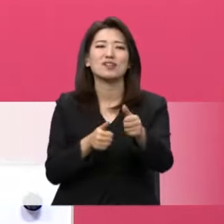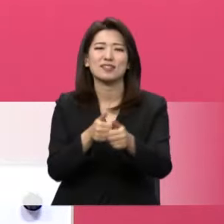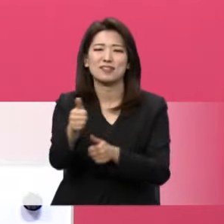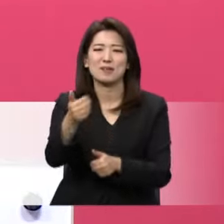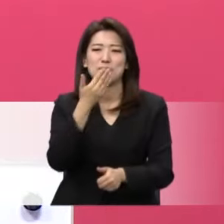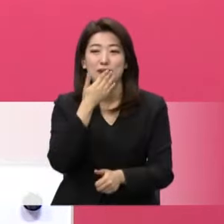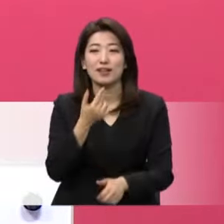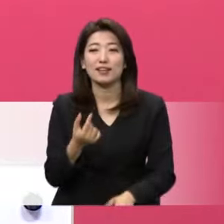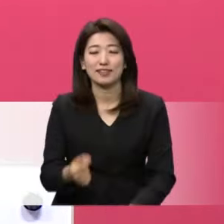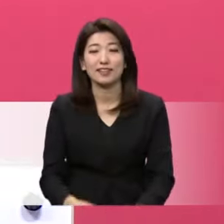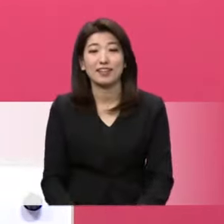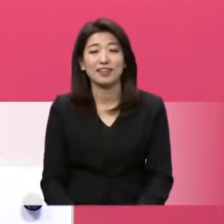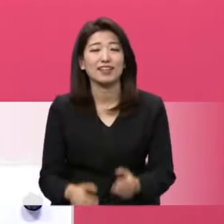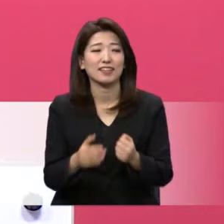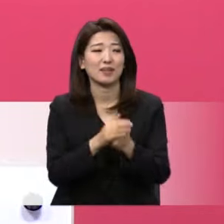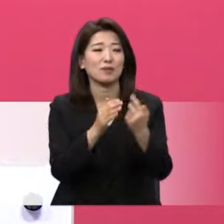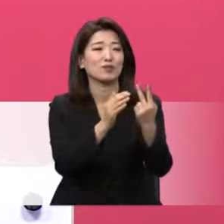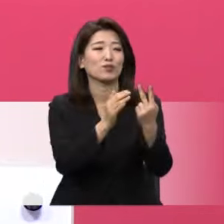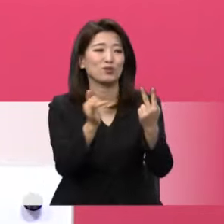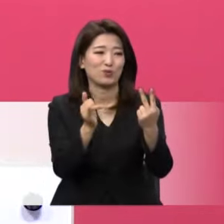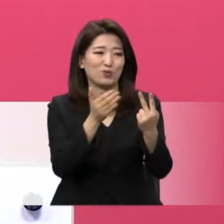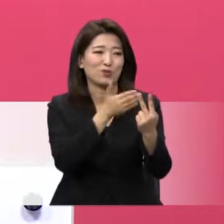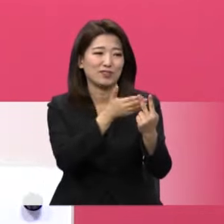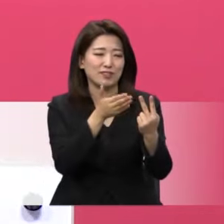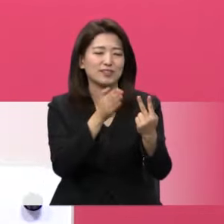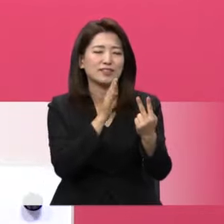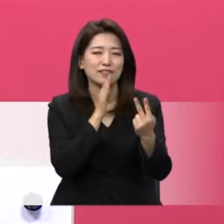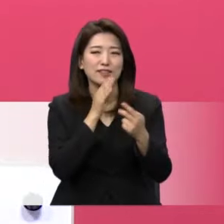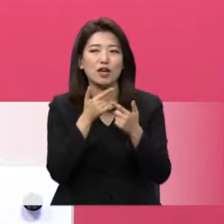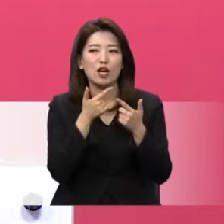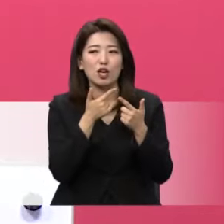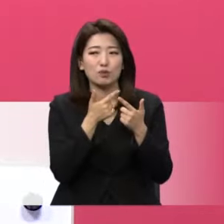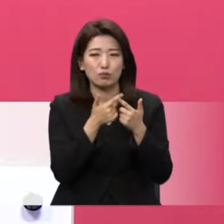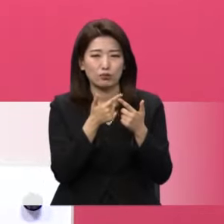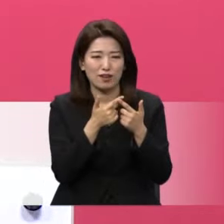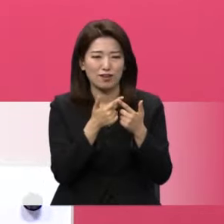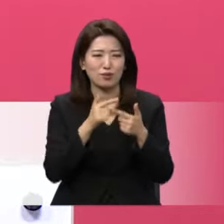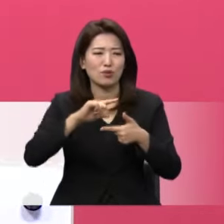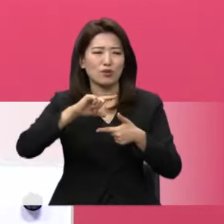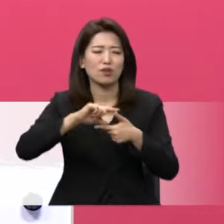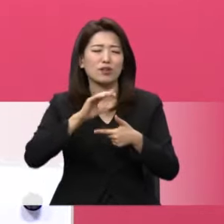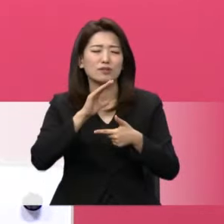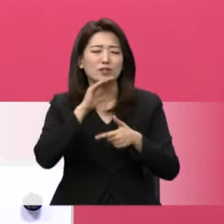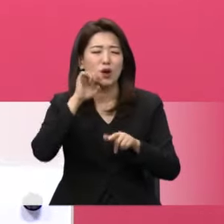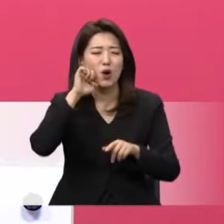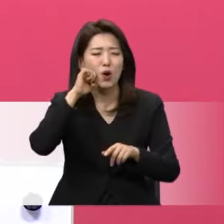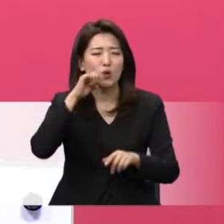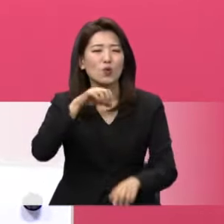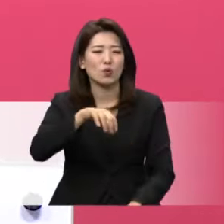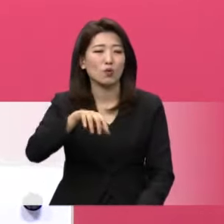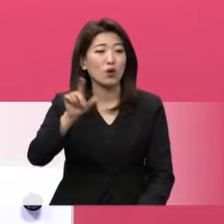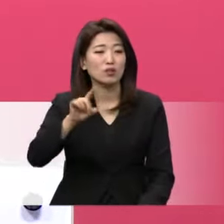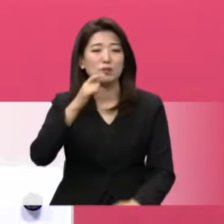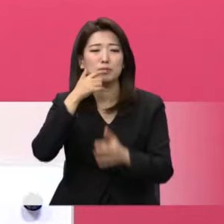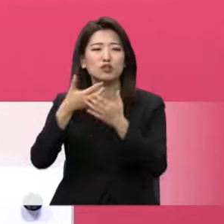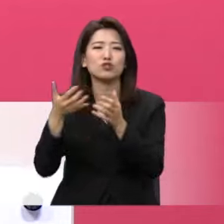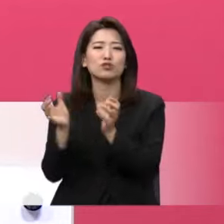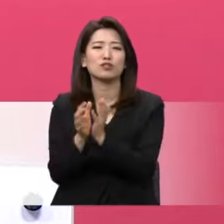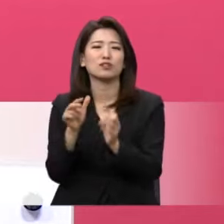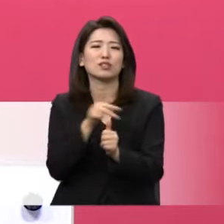그래서 그 두 분께 저희들이 부산경남 지역에서 가장 어려운 낙동강 벨트에